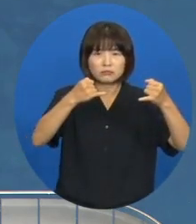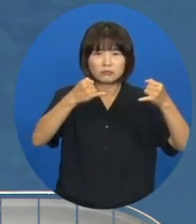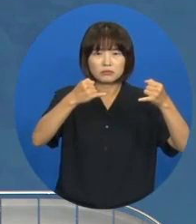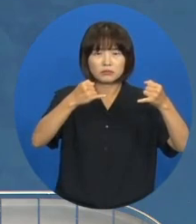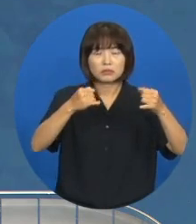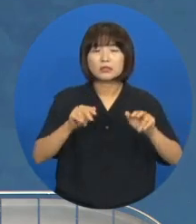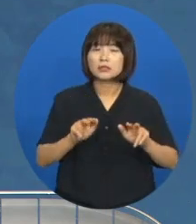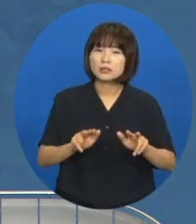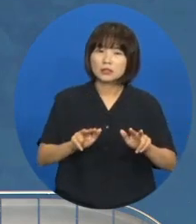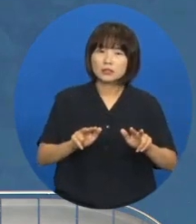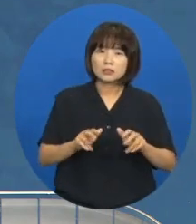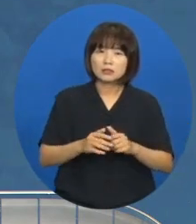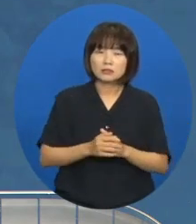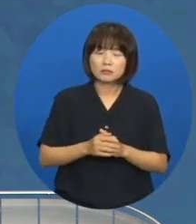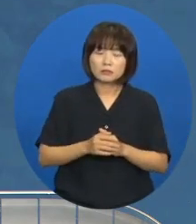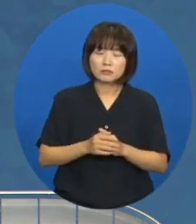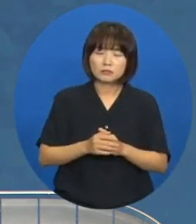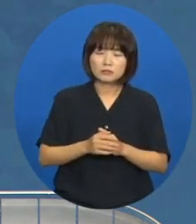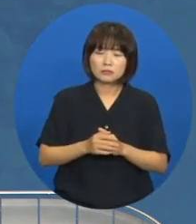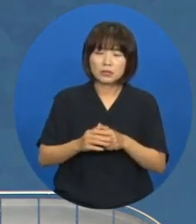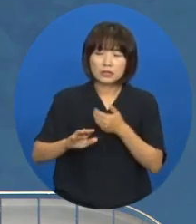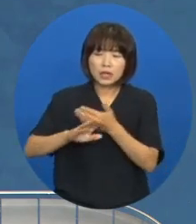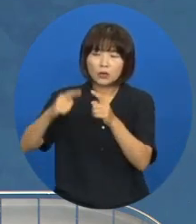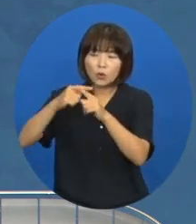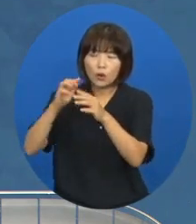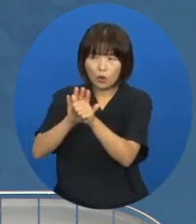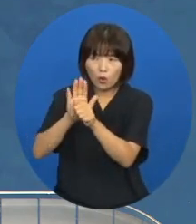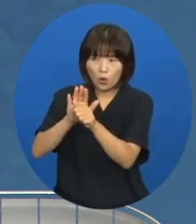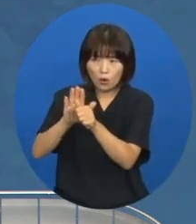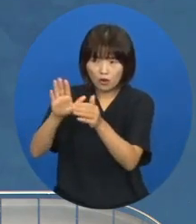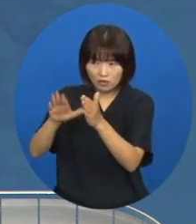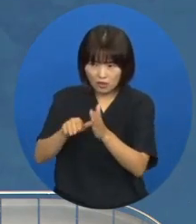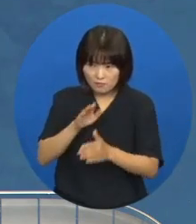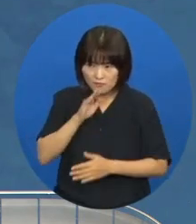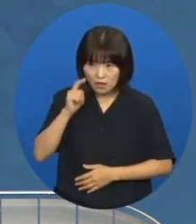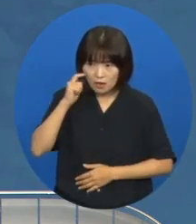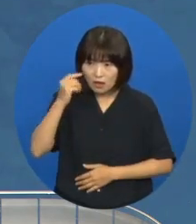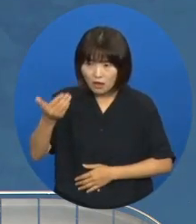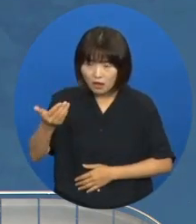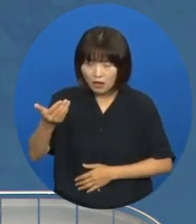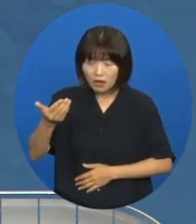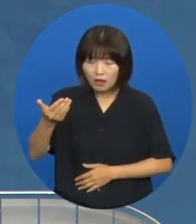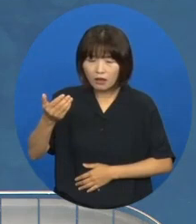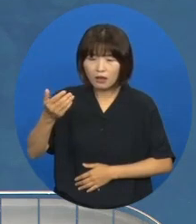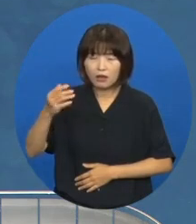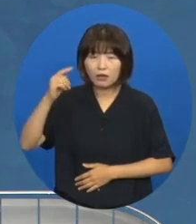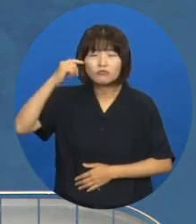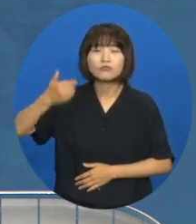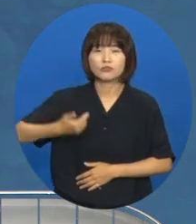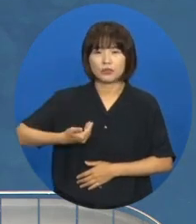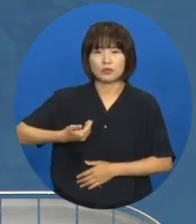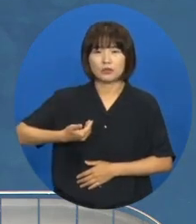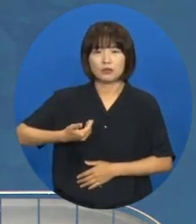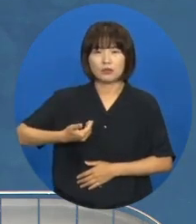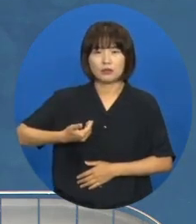지금 그런 일을 할 때입니까? 그런 이야기를 들어요. 그러면